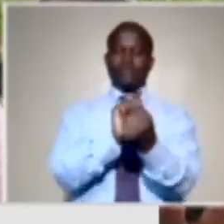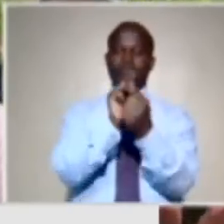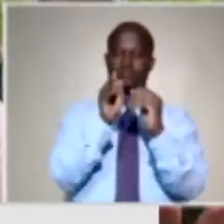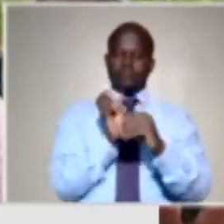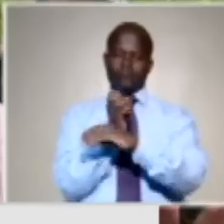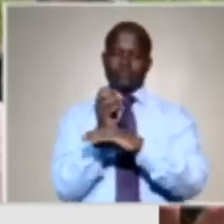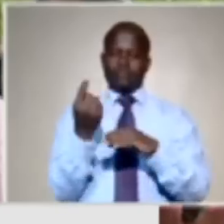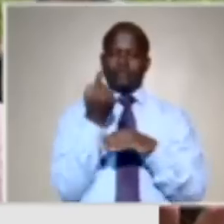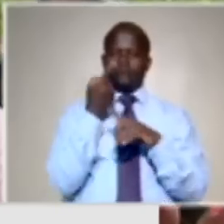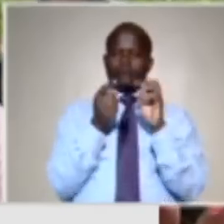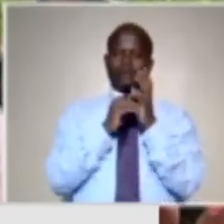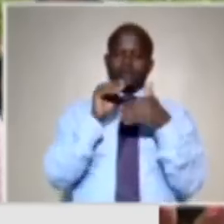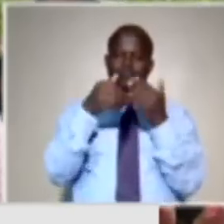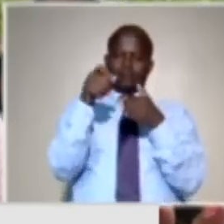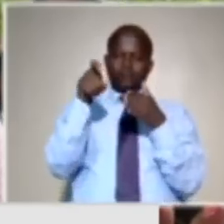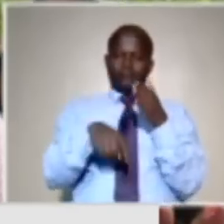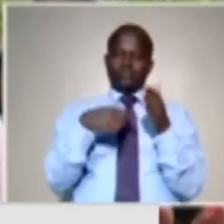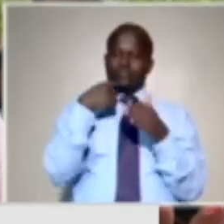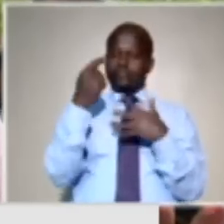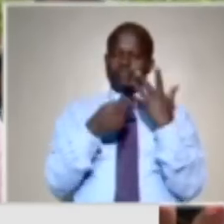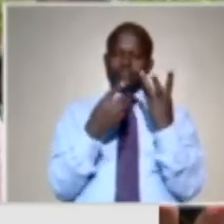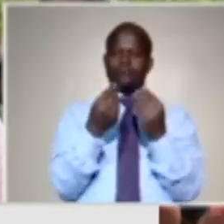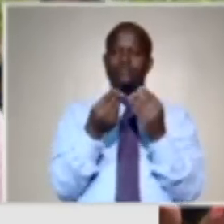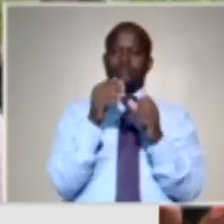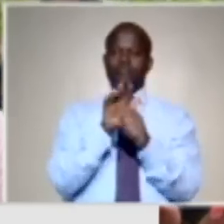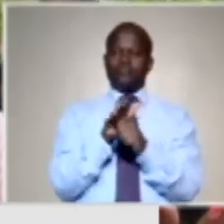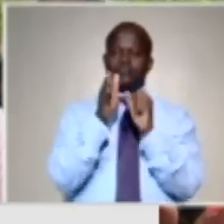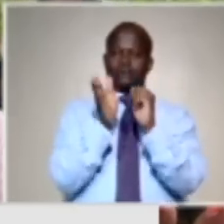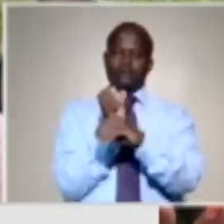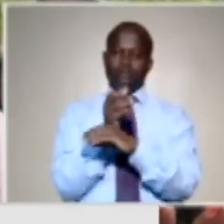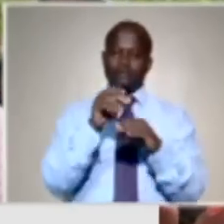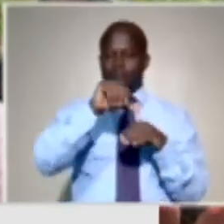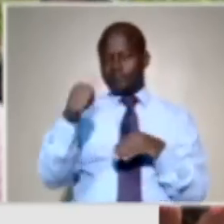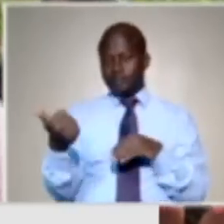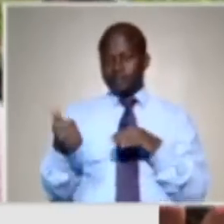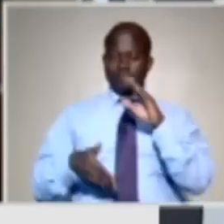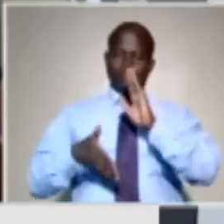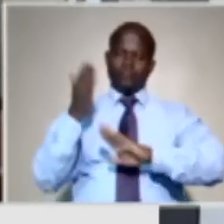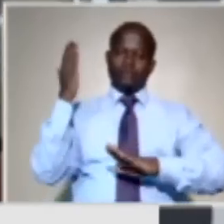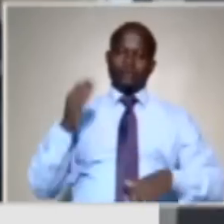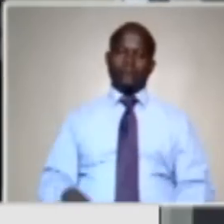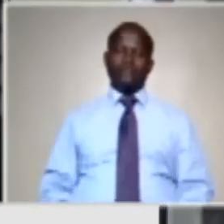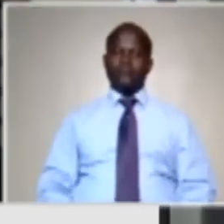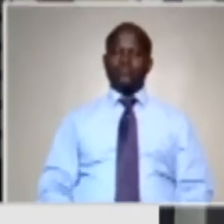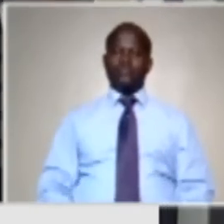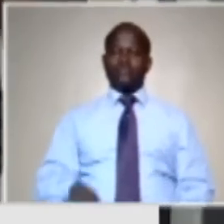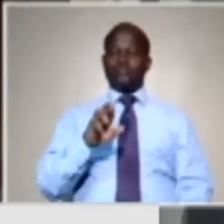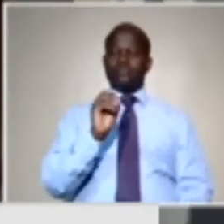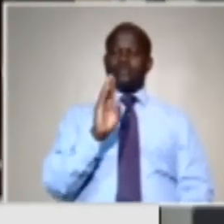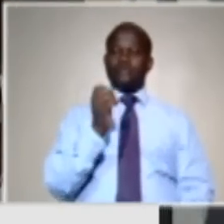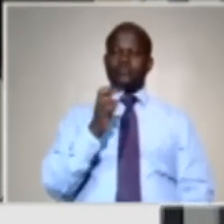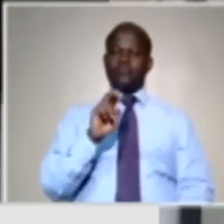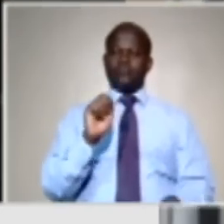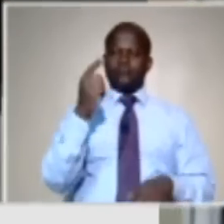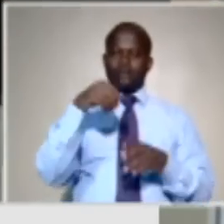inama gusa kandi byakaba ari ibintu byoroshye cyane aho umuntu yagira inama undi ako kanya kwe fuga Robert numwe makenera kenshi